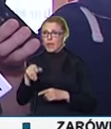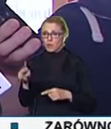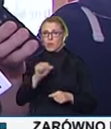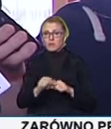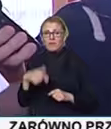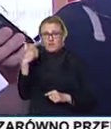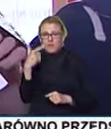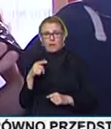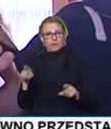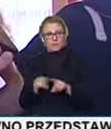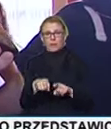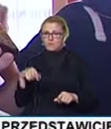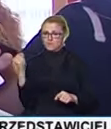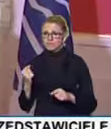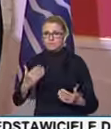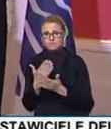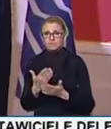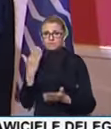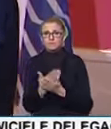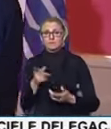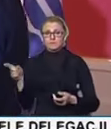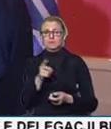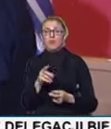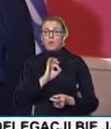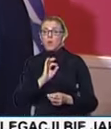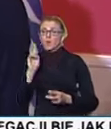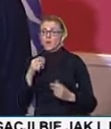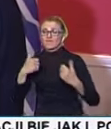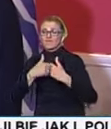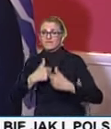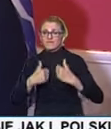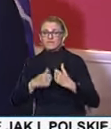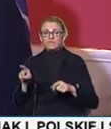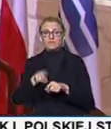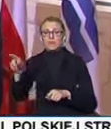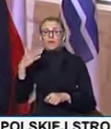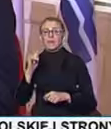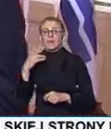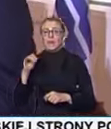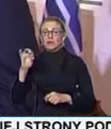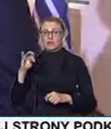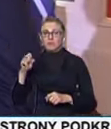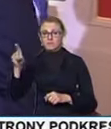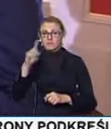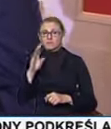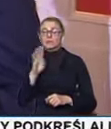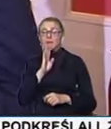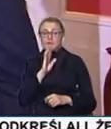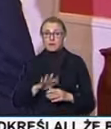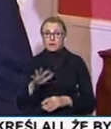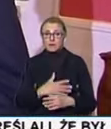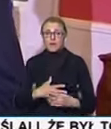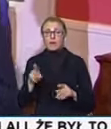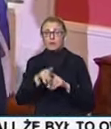dwie drugie bardzo silne oferty. Naszymi rywalami wciąż pozostaje Minneapolis w Minnesocie, reprezentant Stanów Zjednoczonych oraz